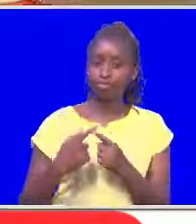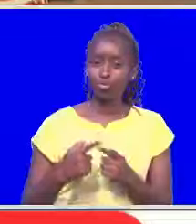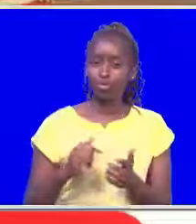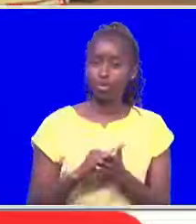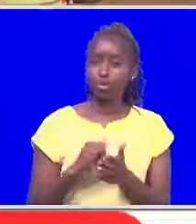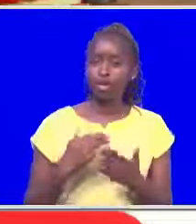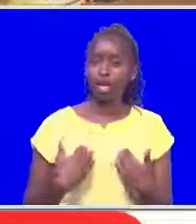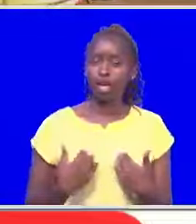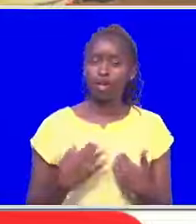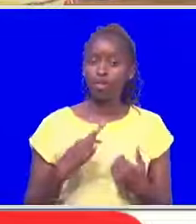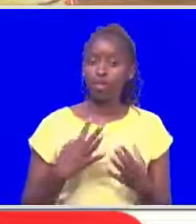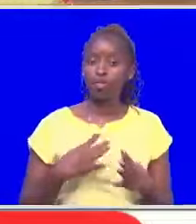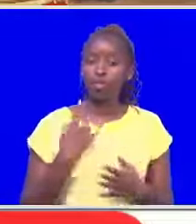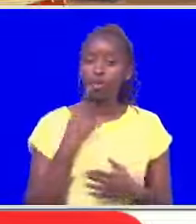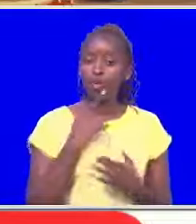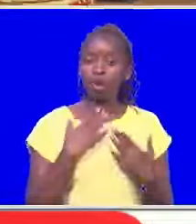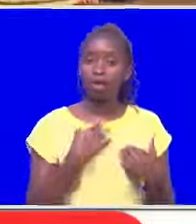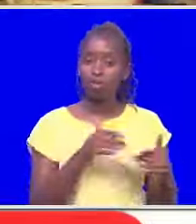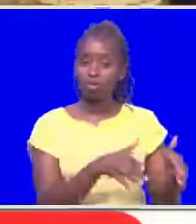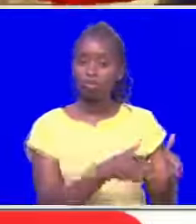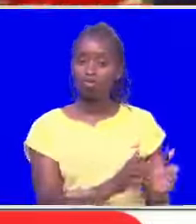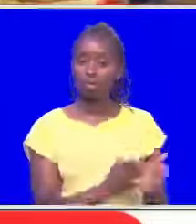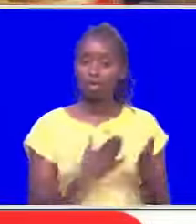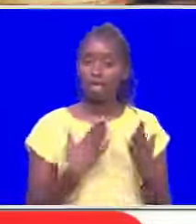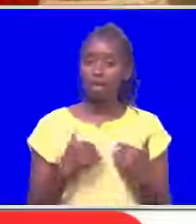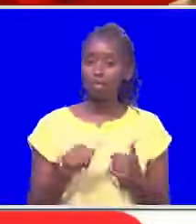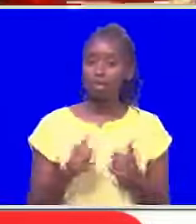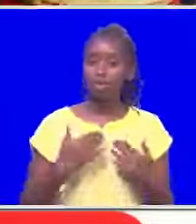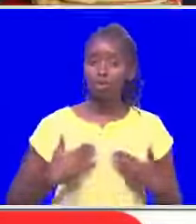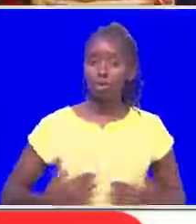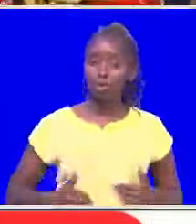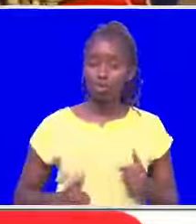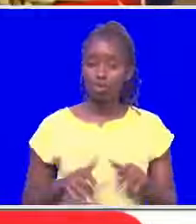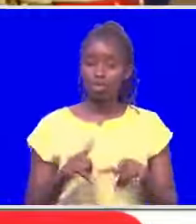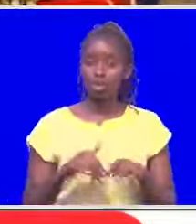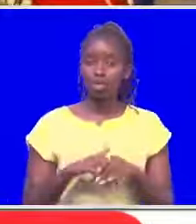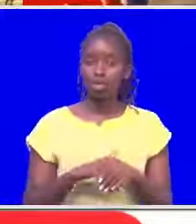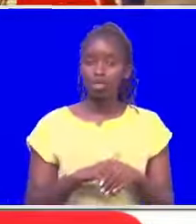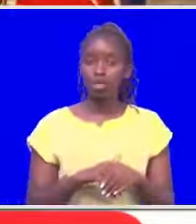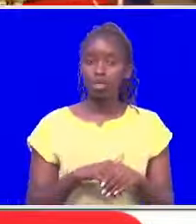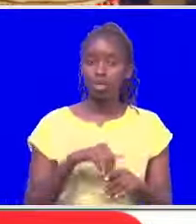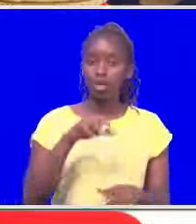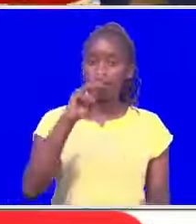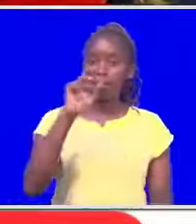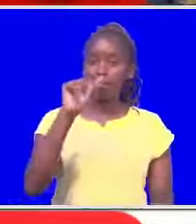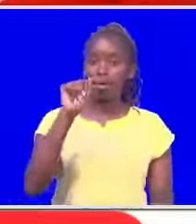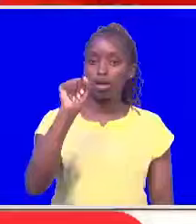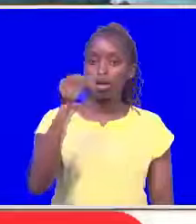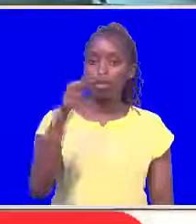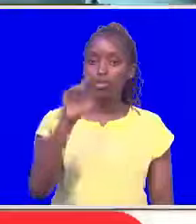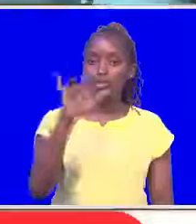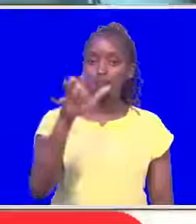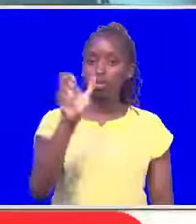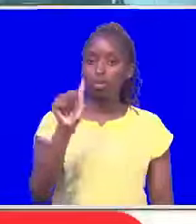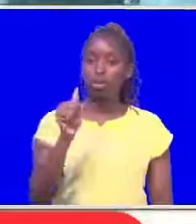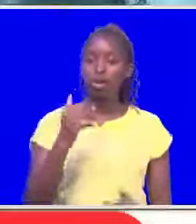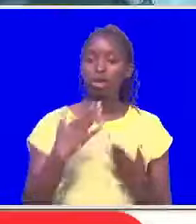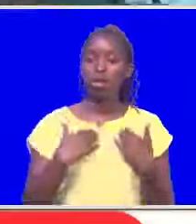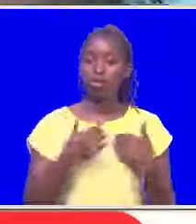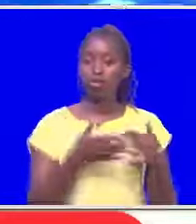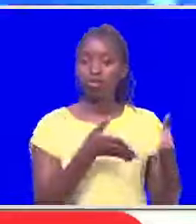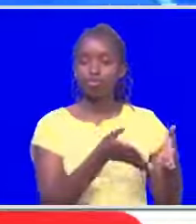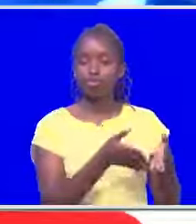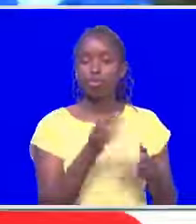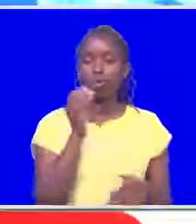Kunayo miili ya wanajeshi saba ambayo ingali inahifadhiwa katika hifadhi ya maiti ya Mashujaa Funeral Home hapa jijini Nairobi. Miili hiyo